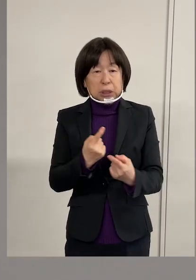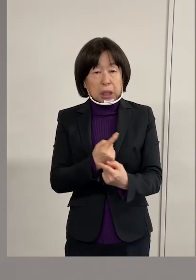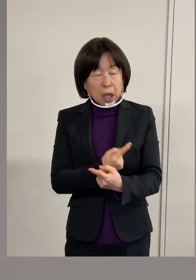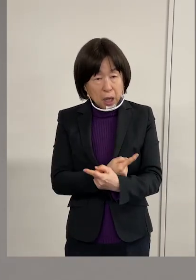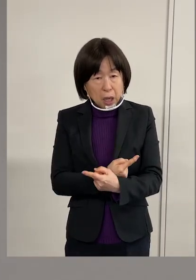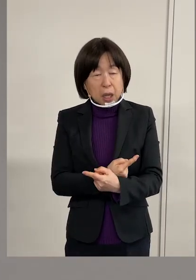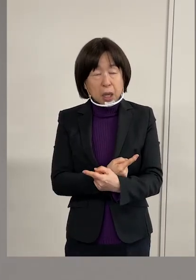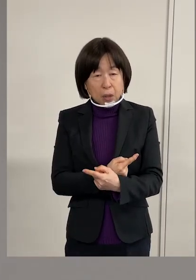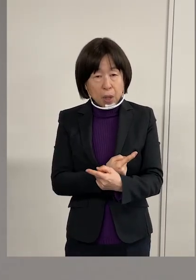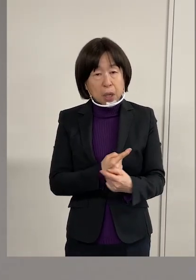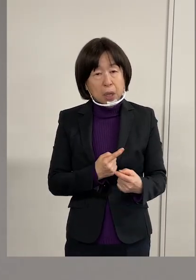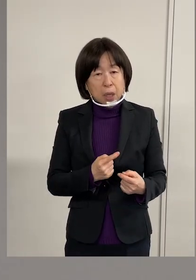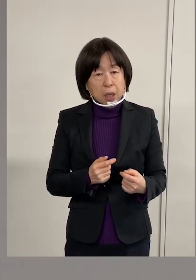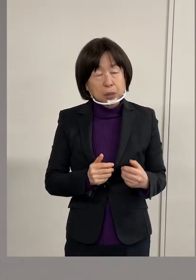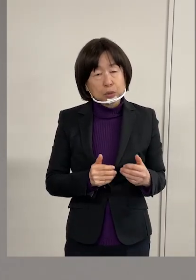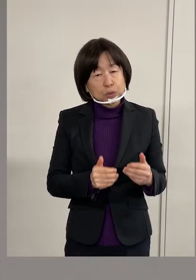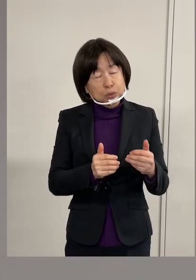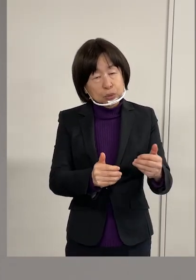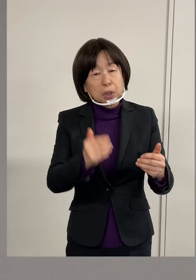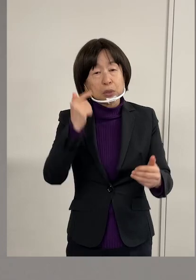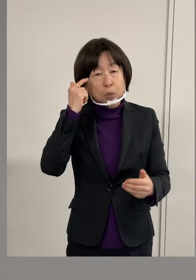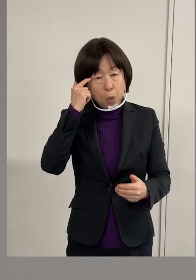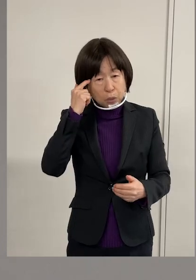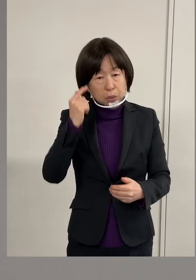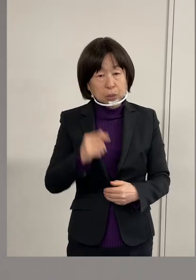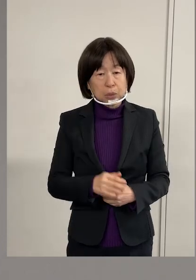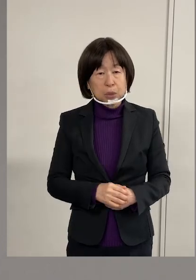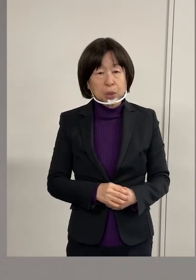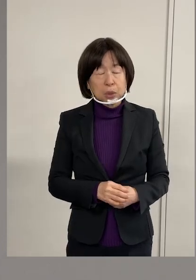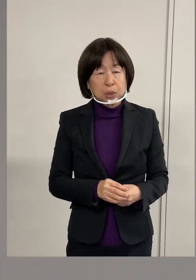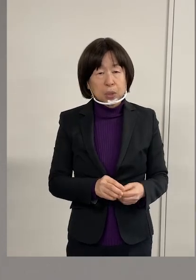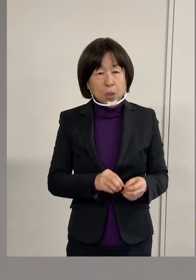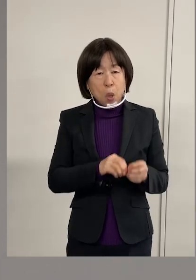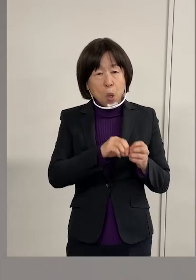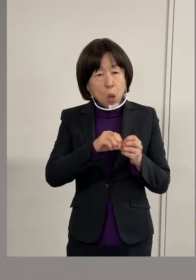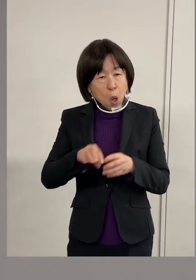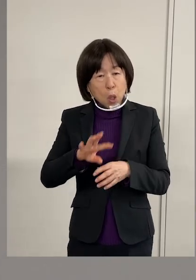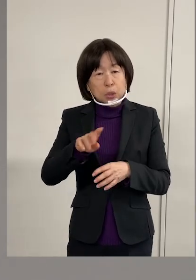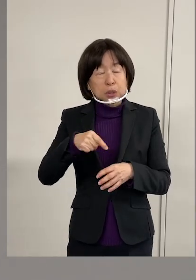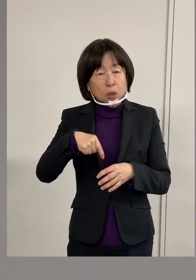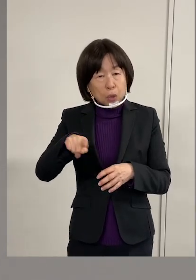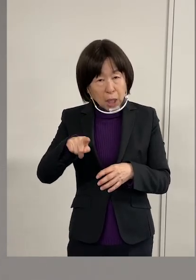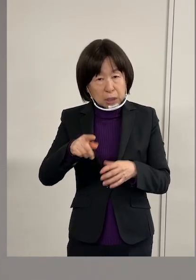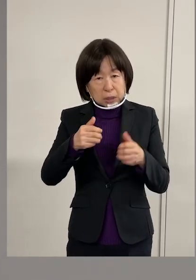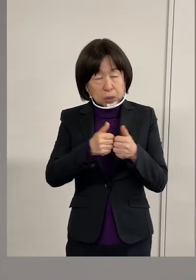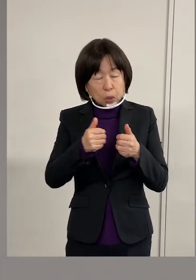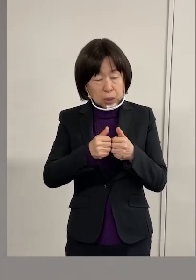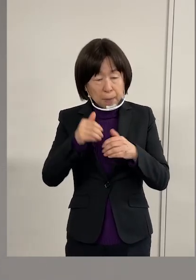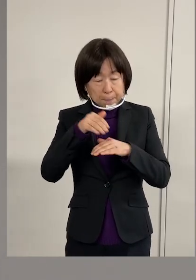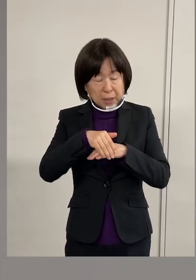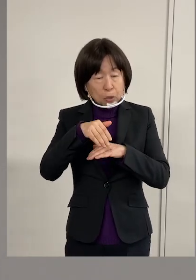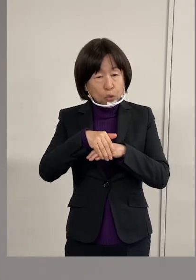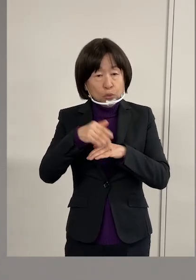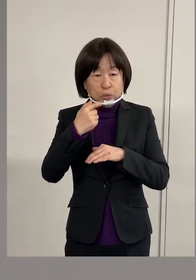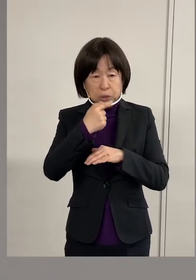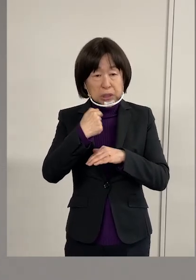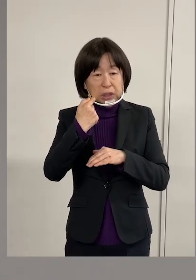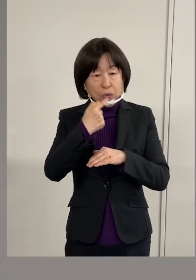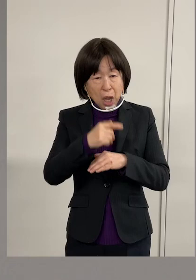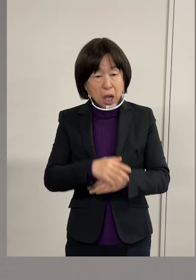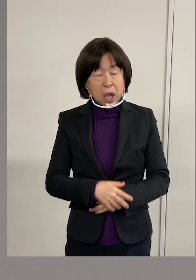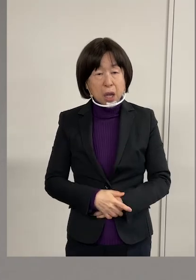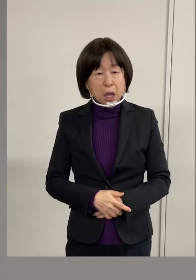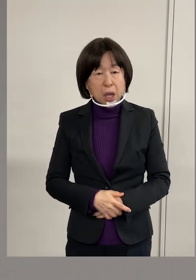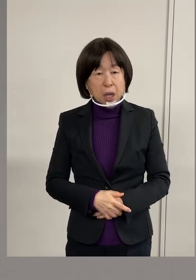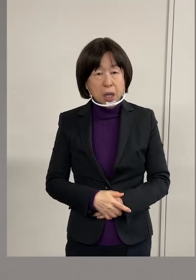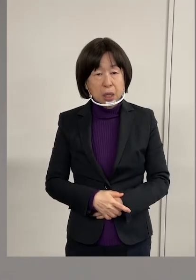ております。それからこの、発助犬相談窓口の構想を受けて、各地域の